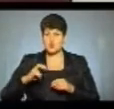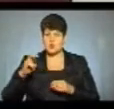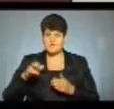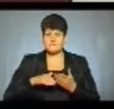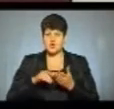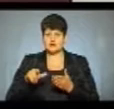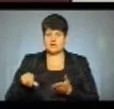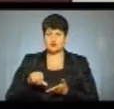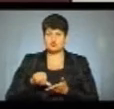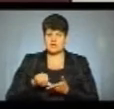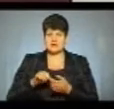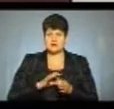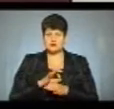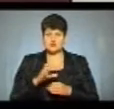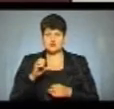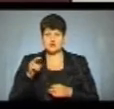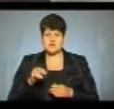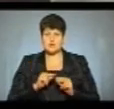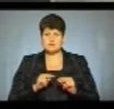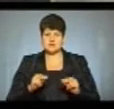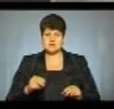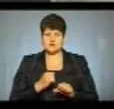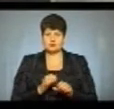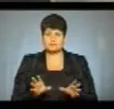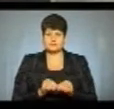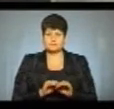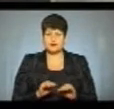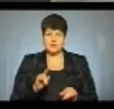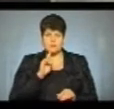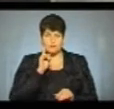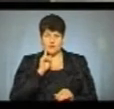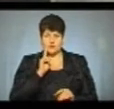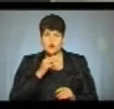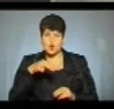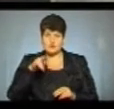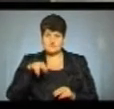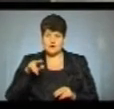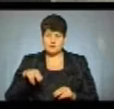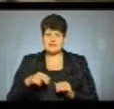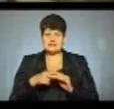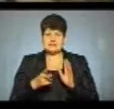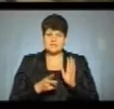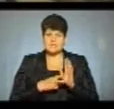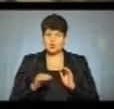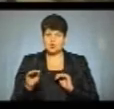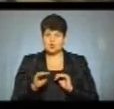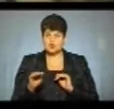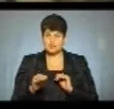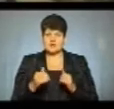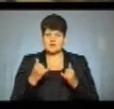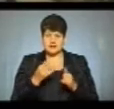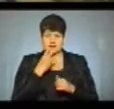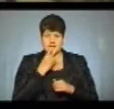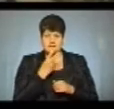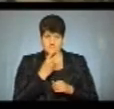та учасники проєкту «Соціально-педагогічна робота із дітьми та молоддю» розфарбували 17 жовтня. Зараз на відео